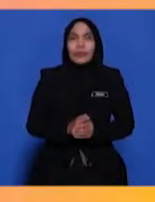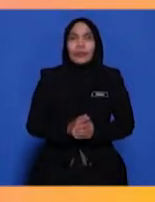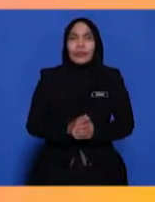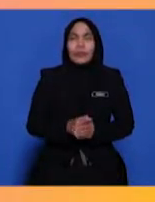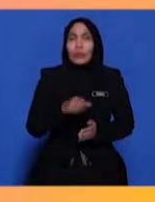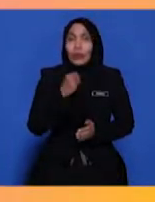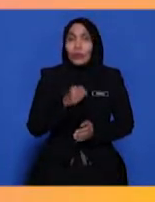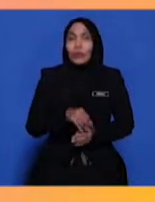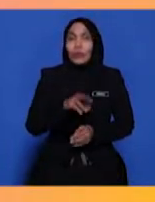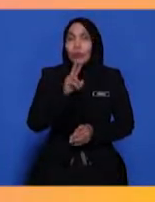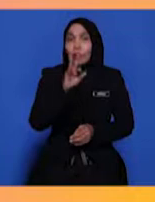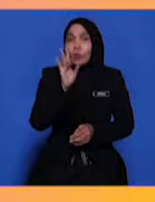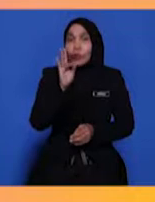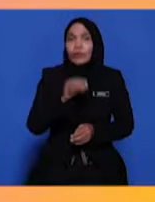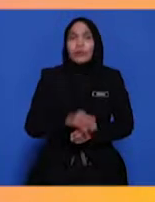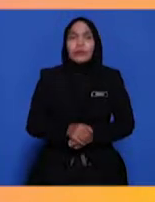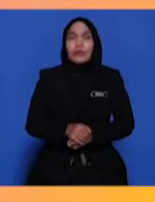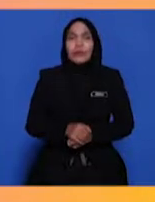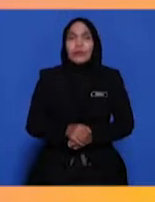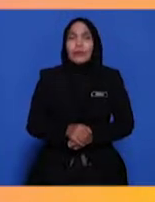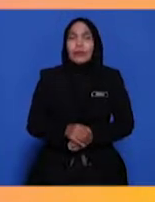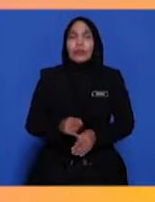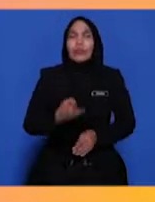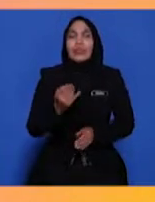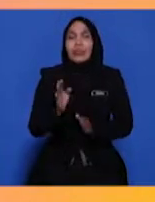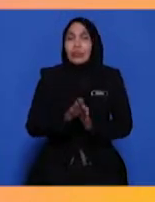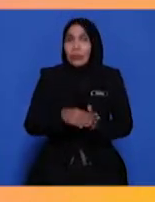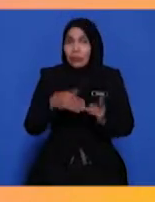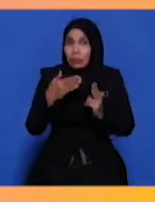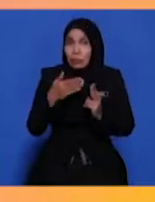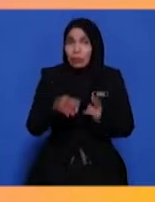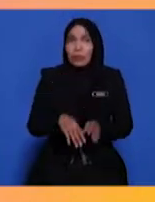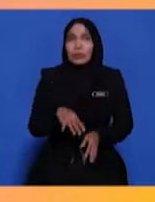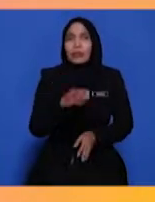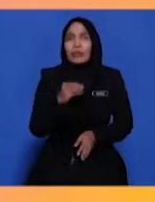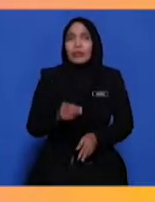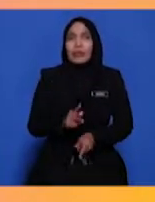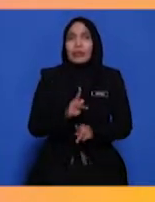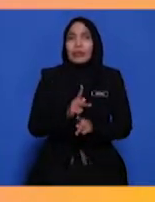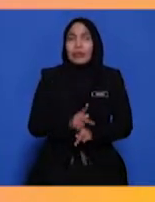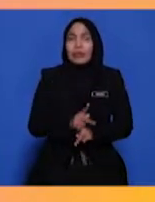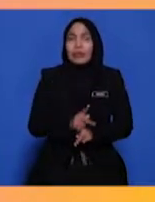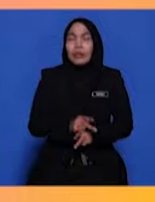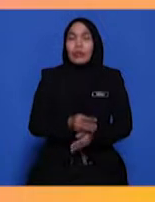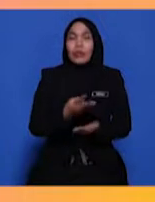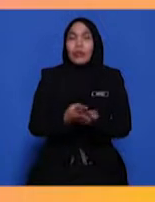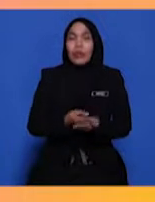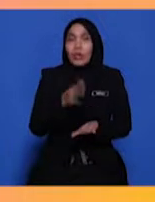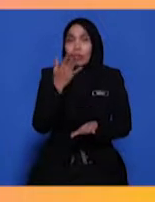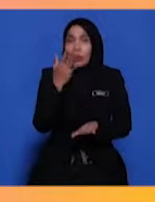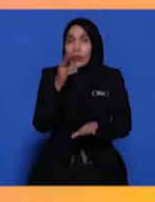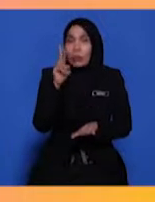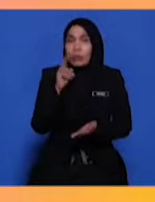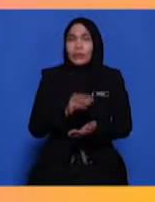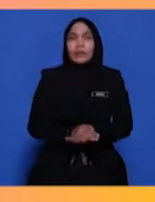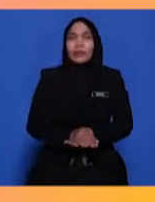tahun, beliau ingin berkahwin dan menyimpan wang sebanyak RM15,000.